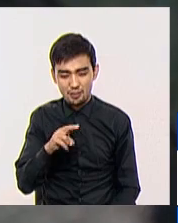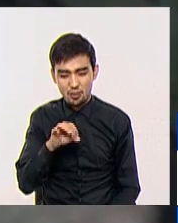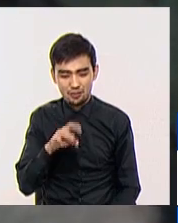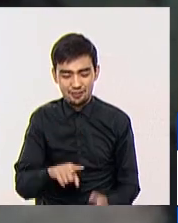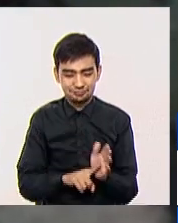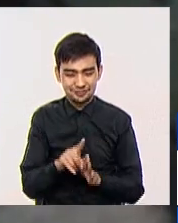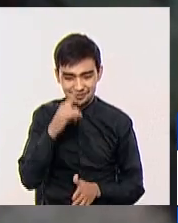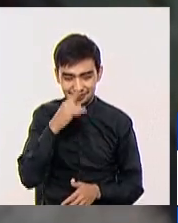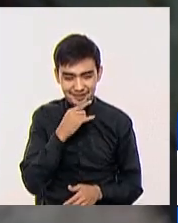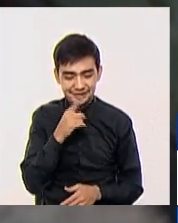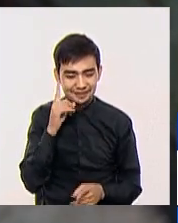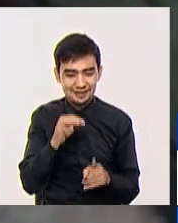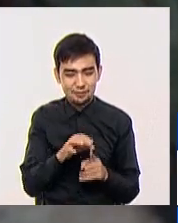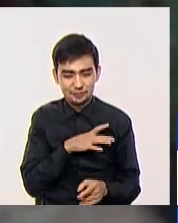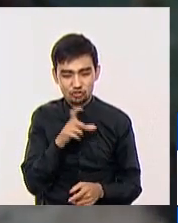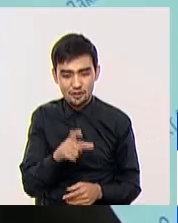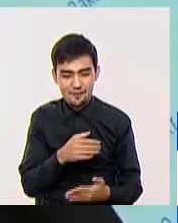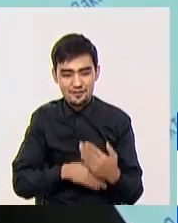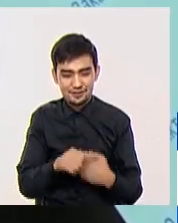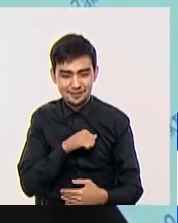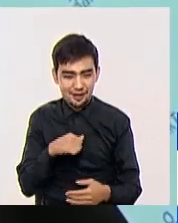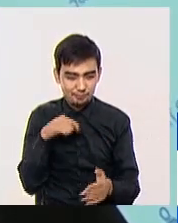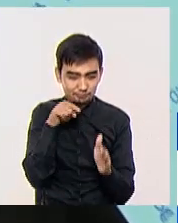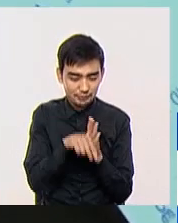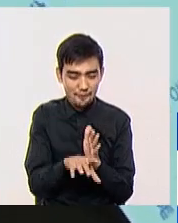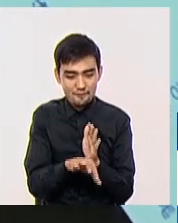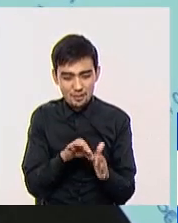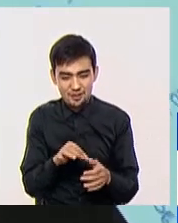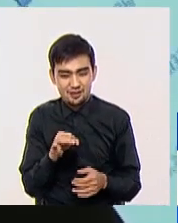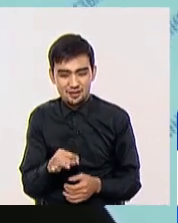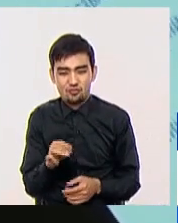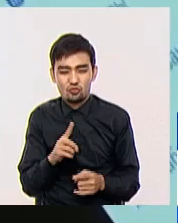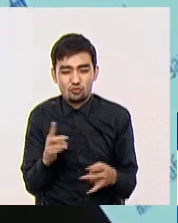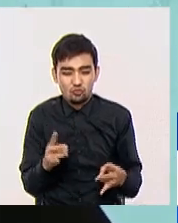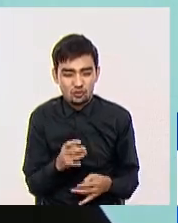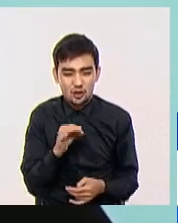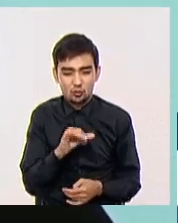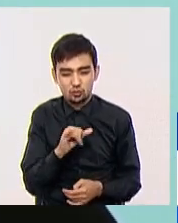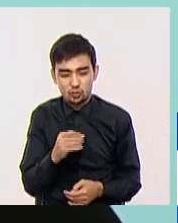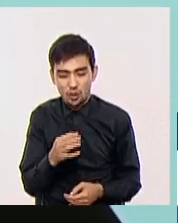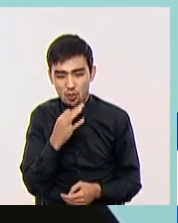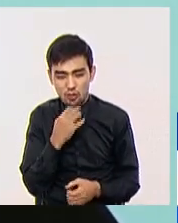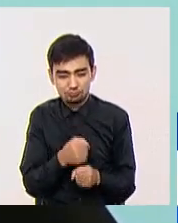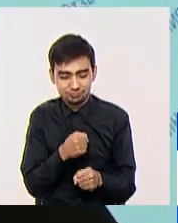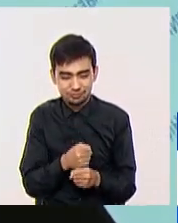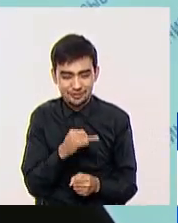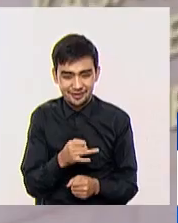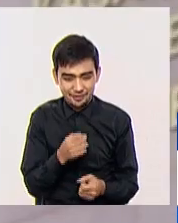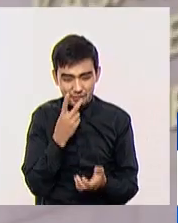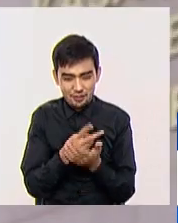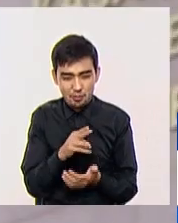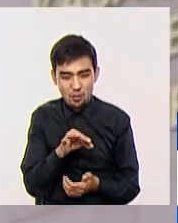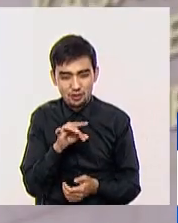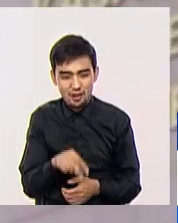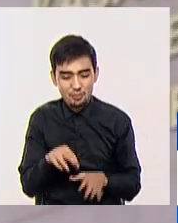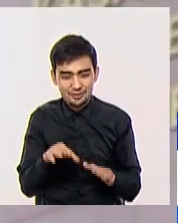начале этого года. Цель в том, чтобы человек с инвалидностью смог бы сам выбрать средства реабилитации или услугу у любого производителя, представленного на